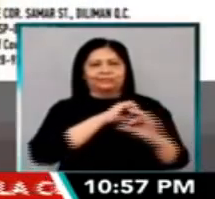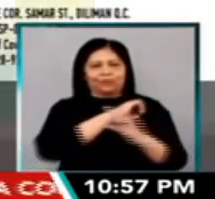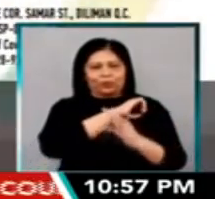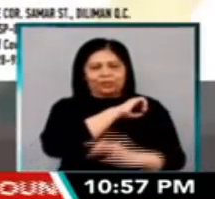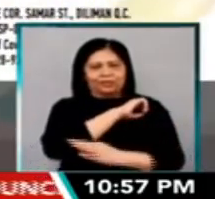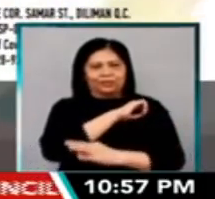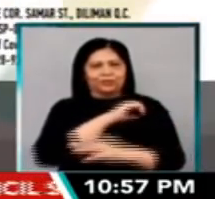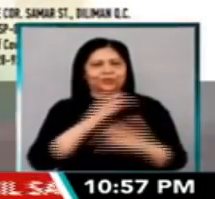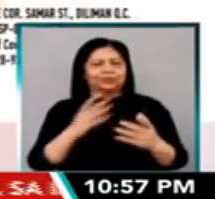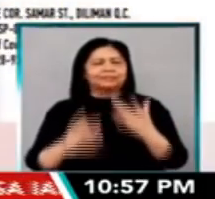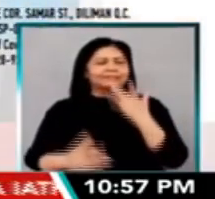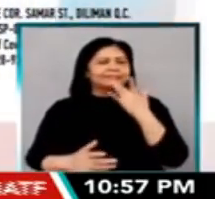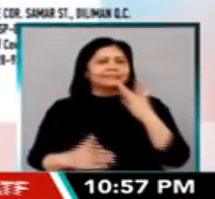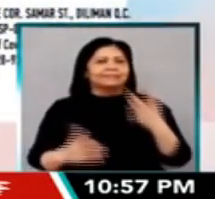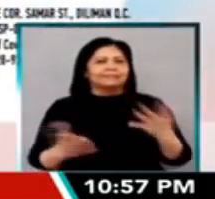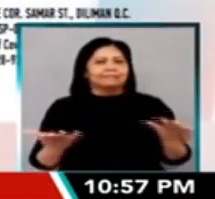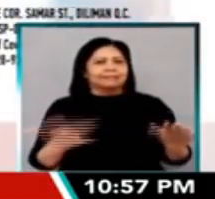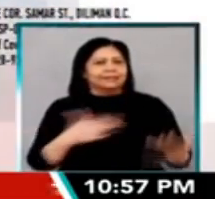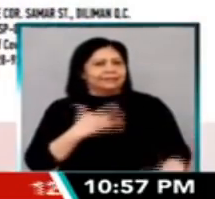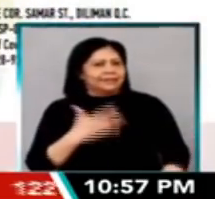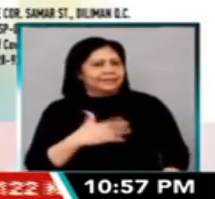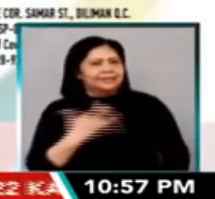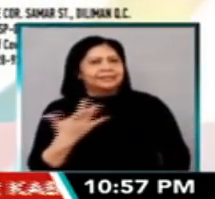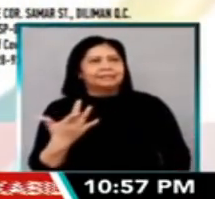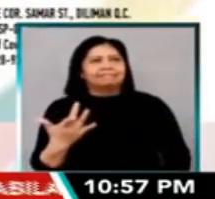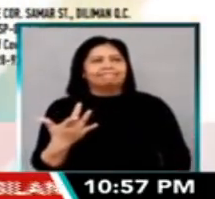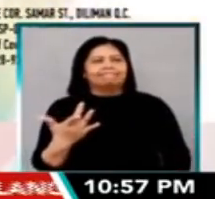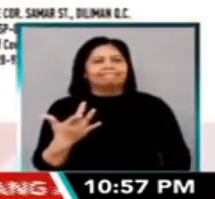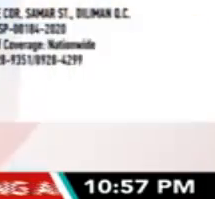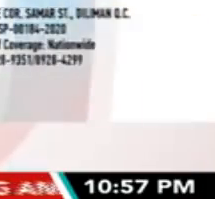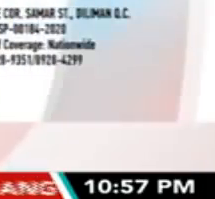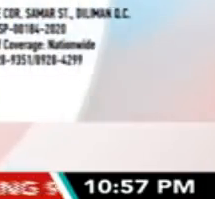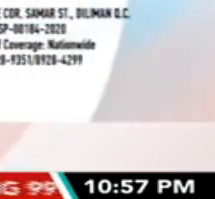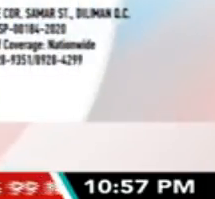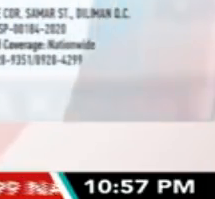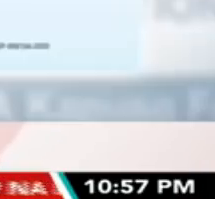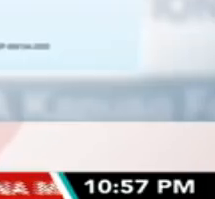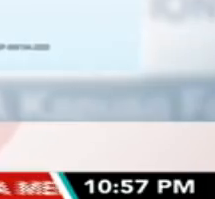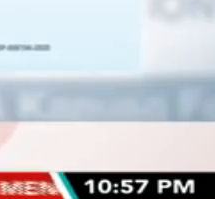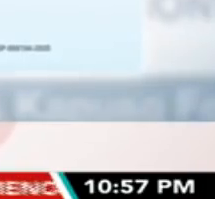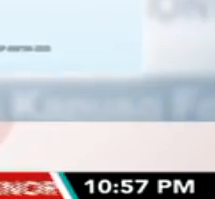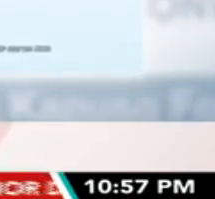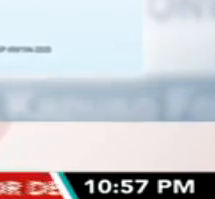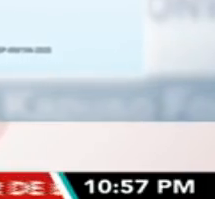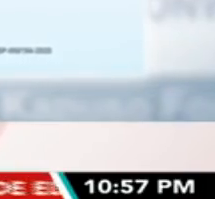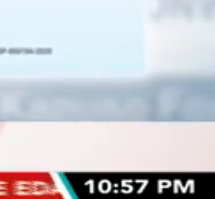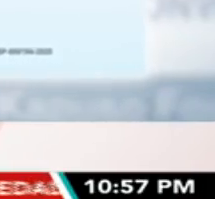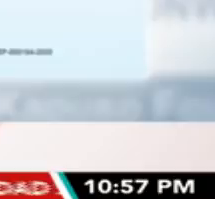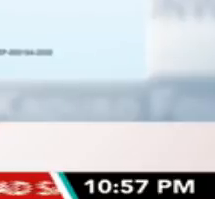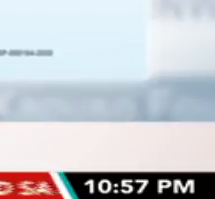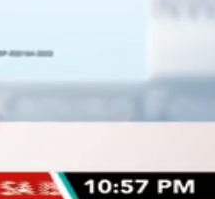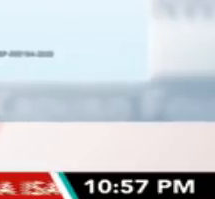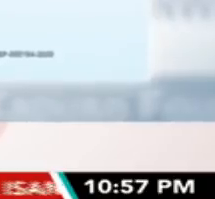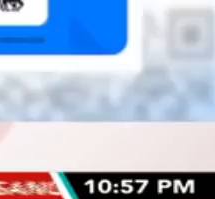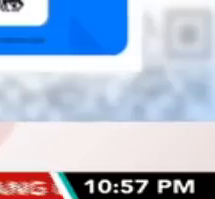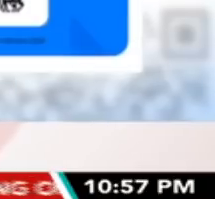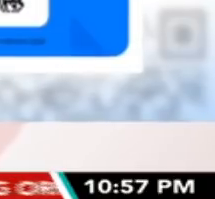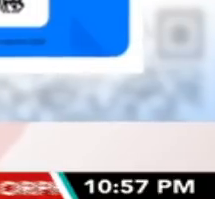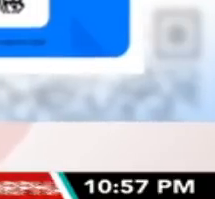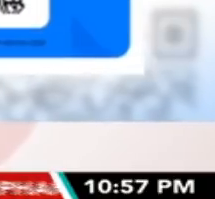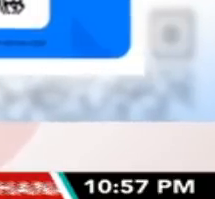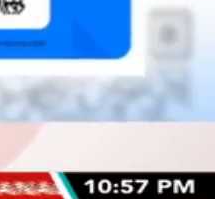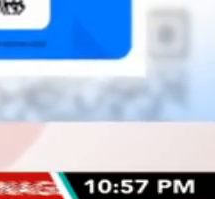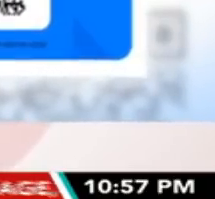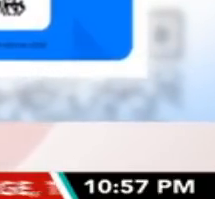sa pakiramdam na nandyan tayo sa bawat panahon ng pagbangon. Salamat po at